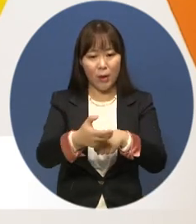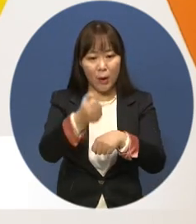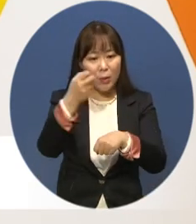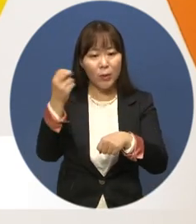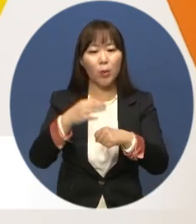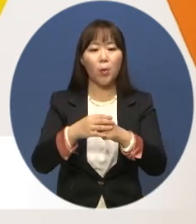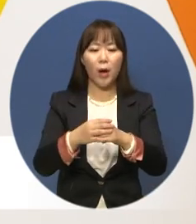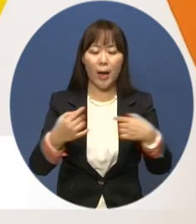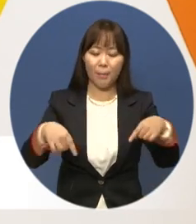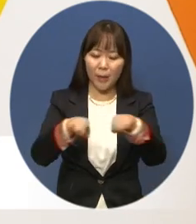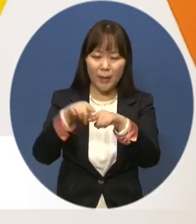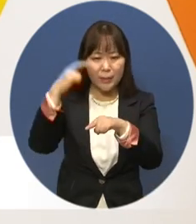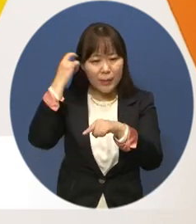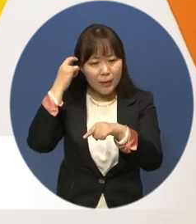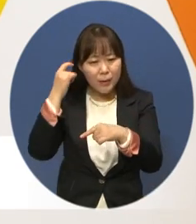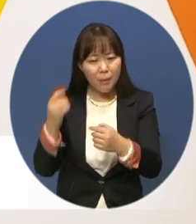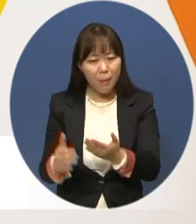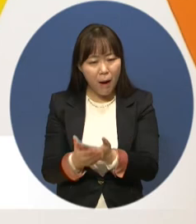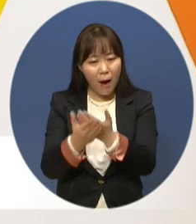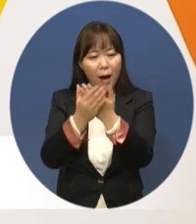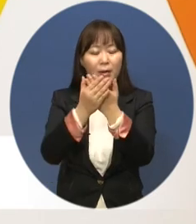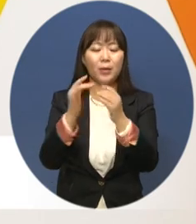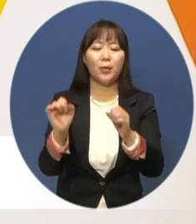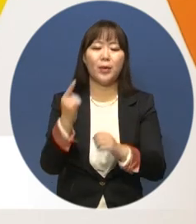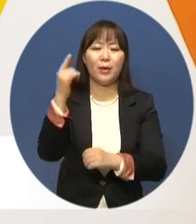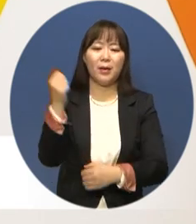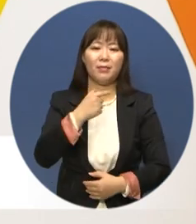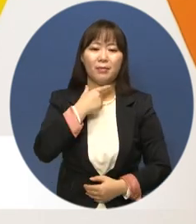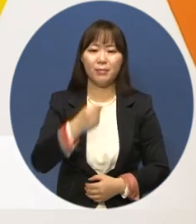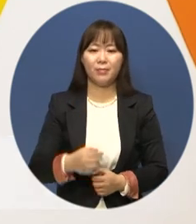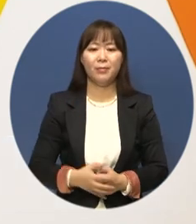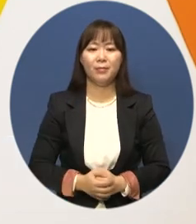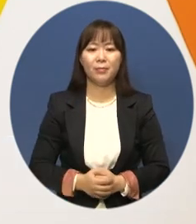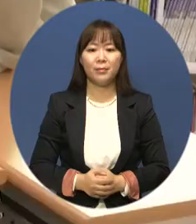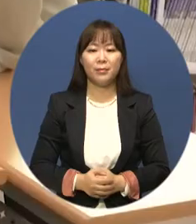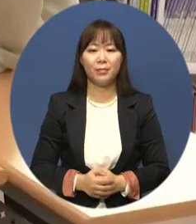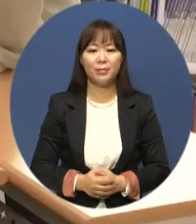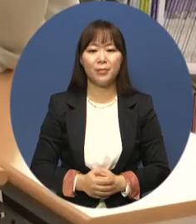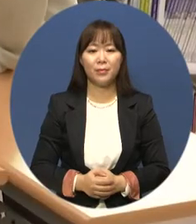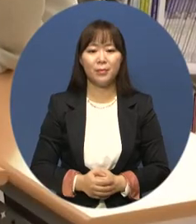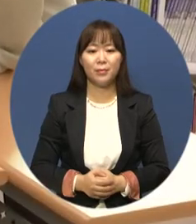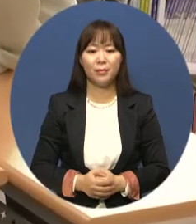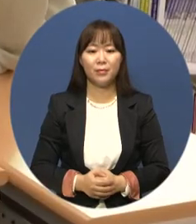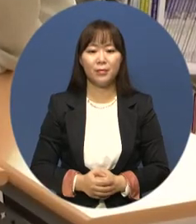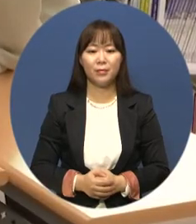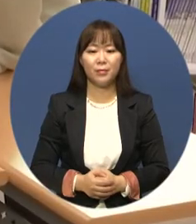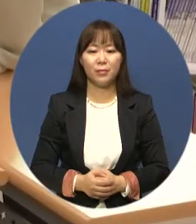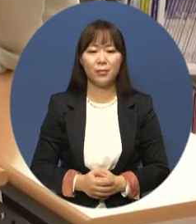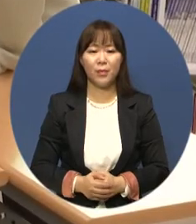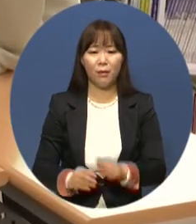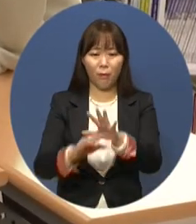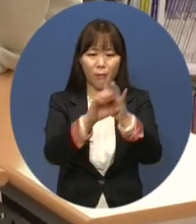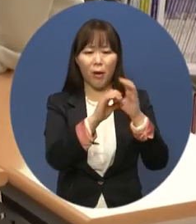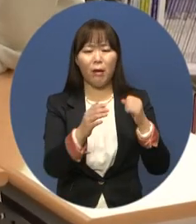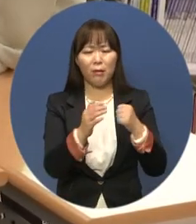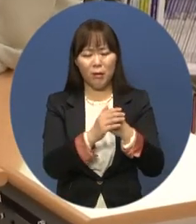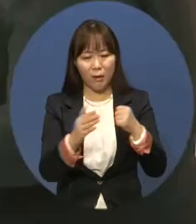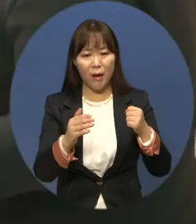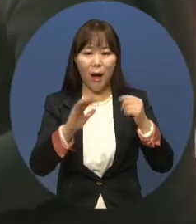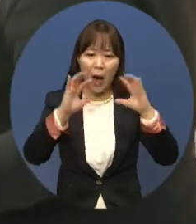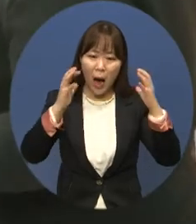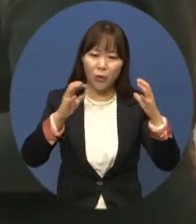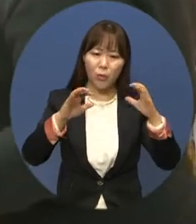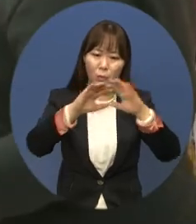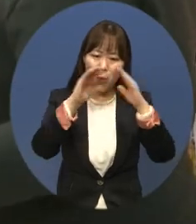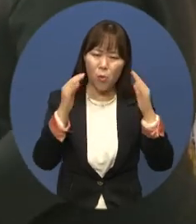오심 키우고 나갈 수 있는 그런 계기가 됐으면 하는 바램입니다 코로나 1 구로 이날 아이들